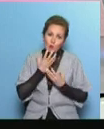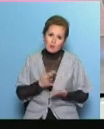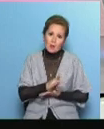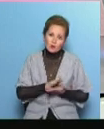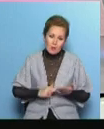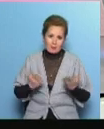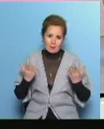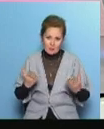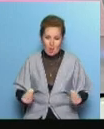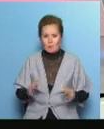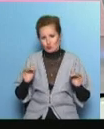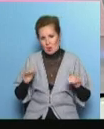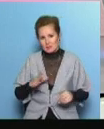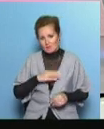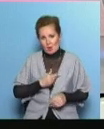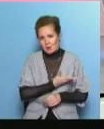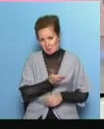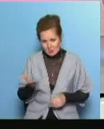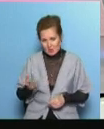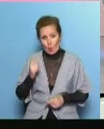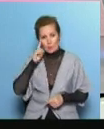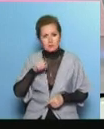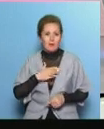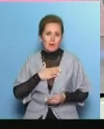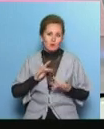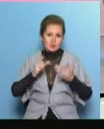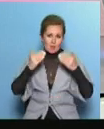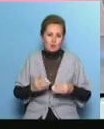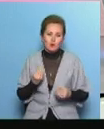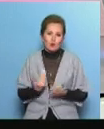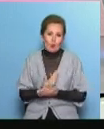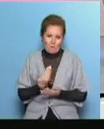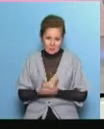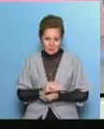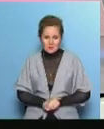прощаемся с вами и мы. Еще больше новостей узнавайте на нашем сайте myudom.ru. До встречи!